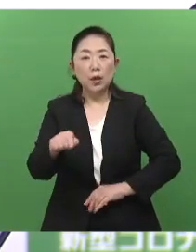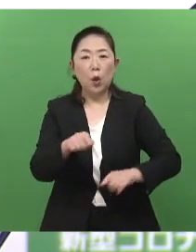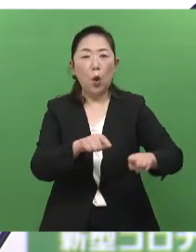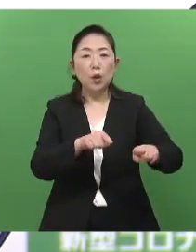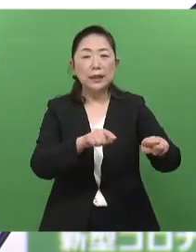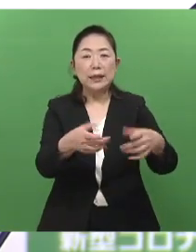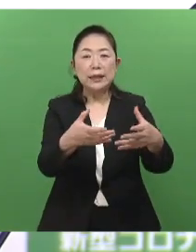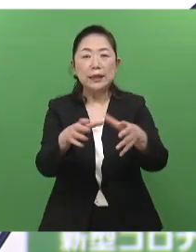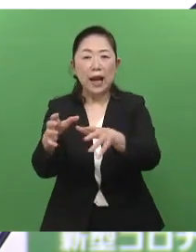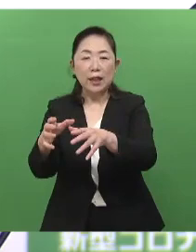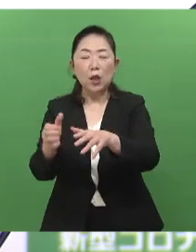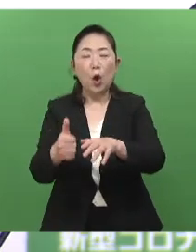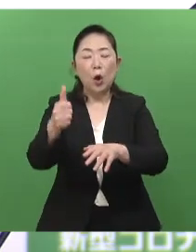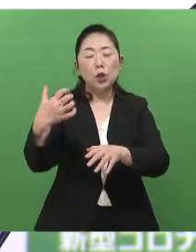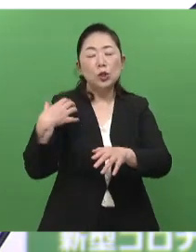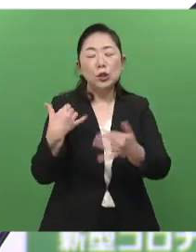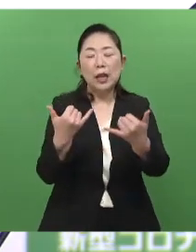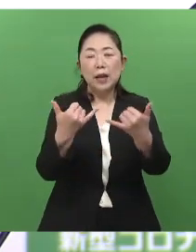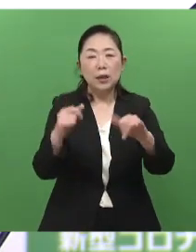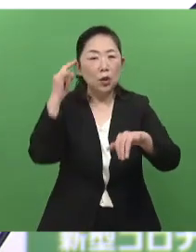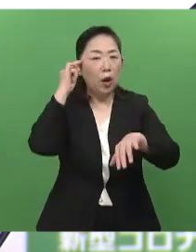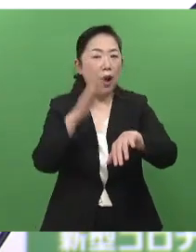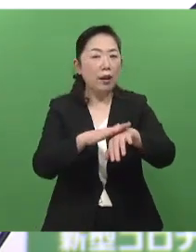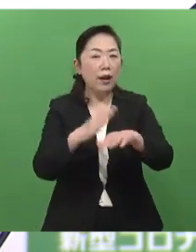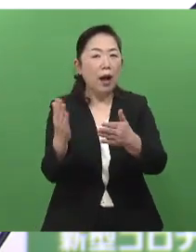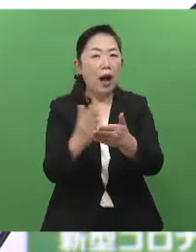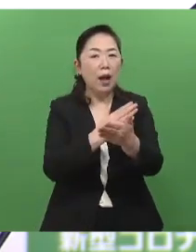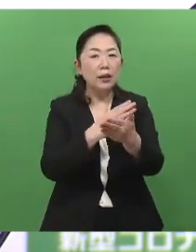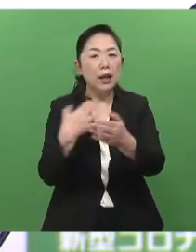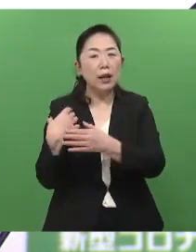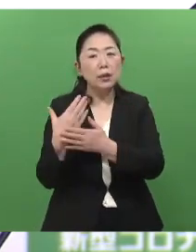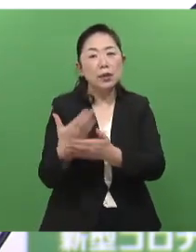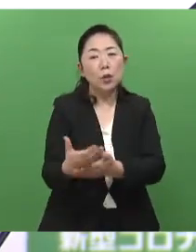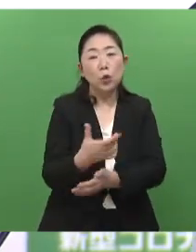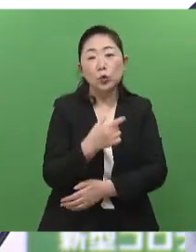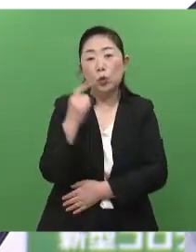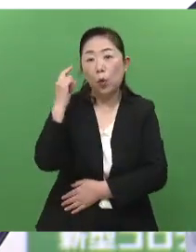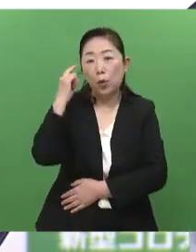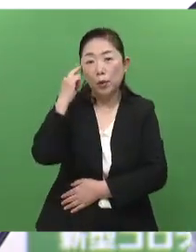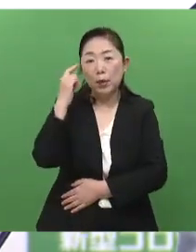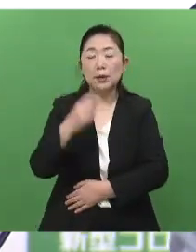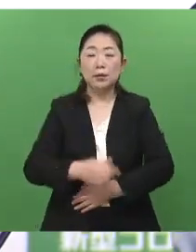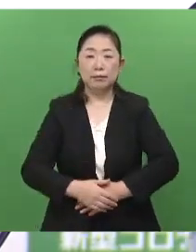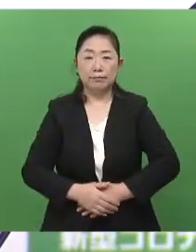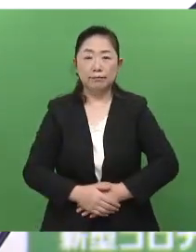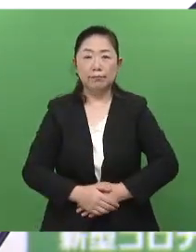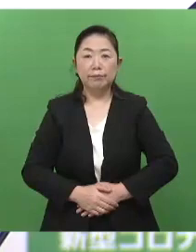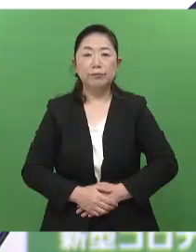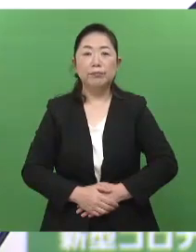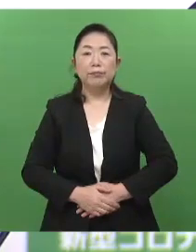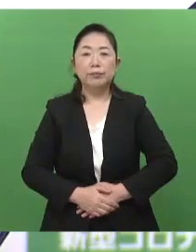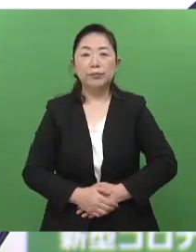際の主催のされる方の考えだというふうに思います。はい、